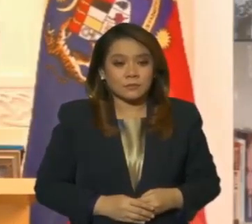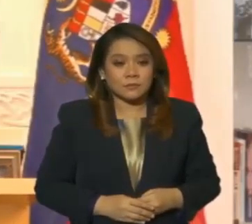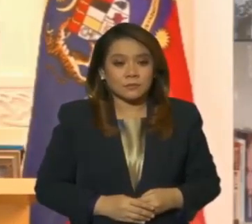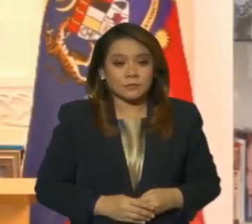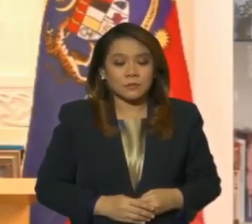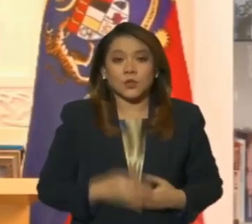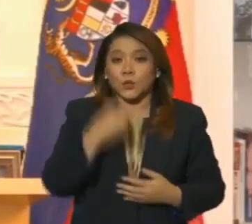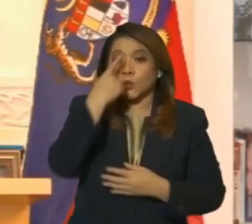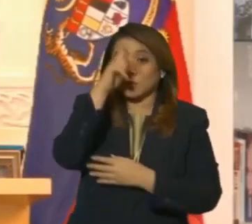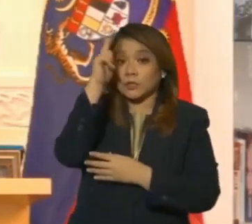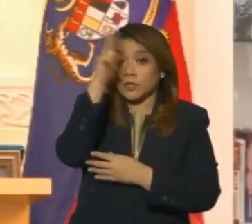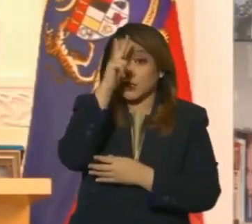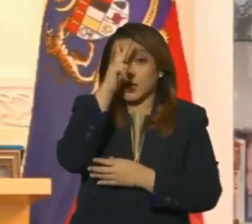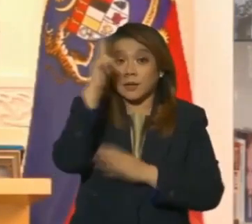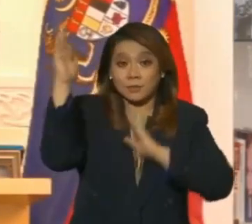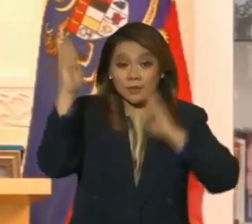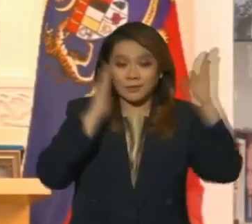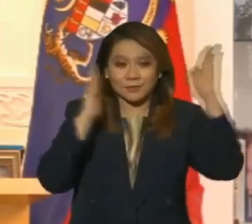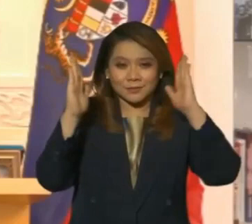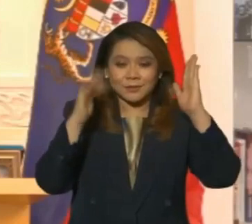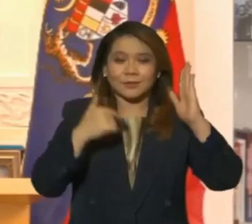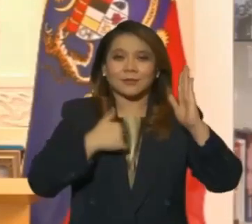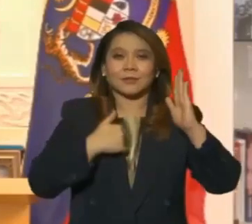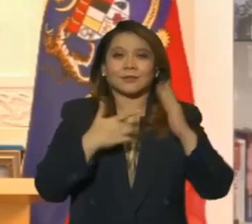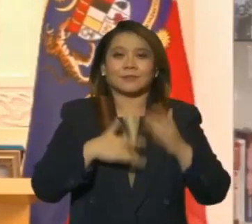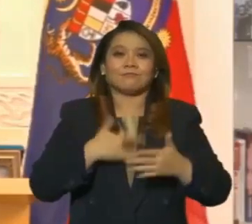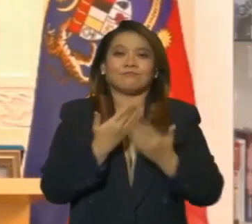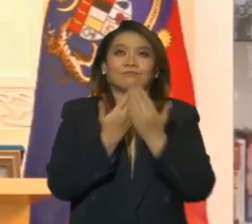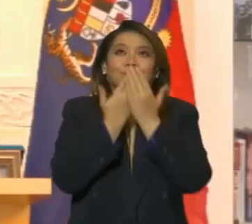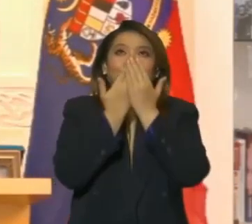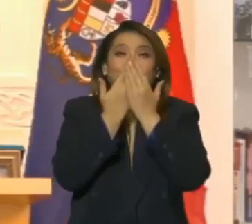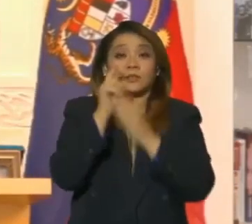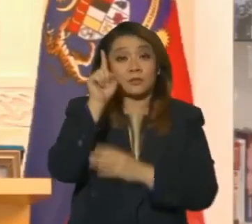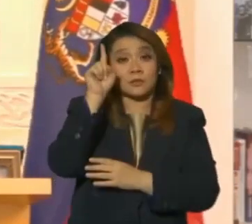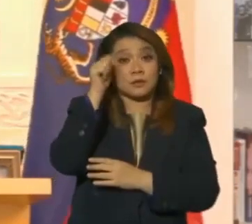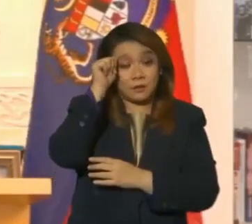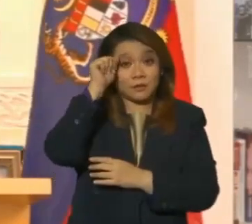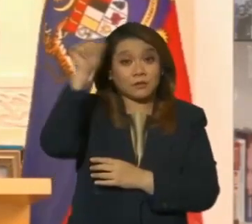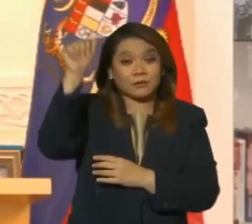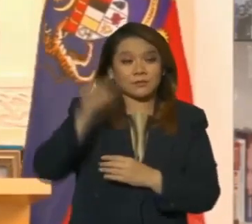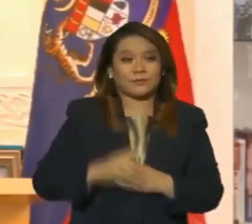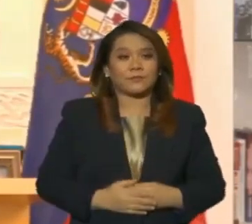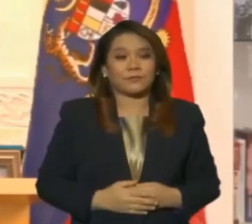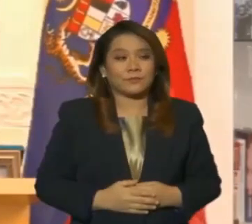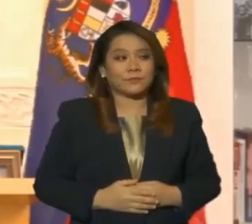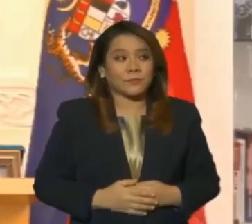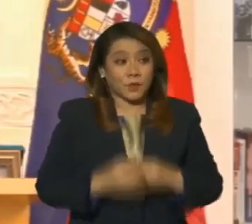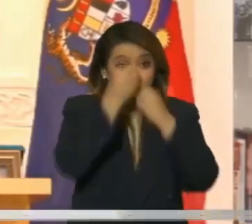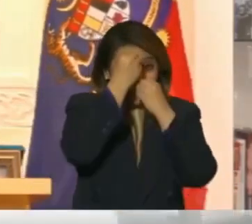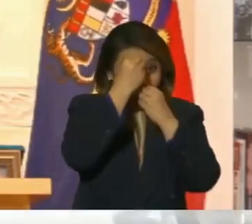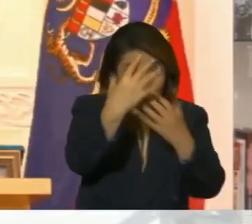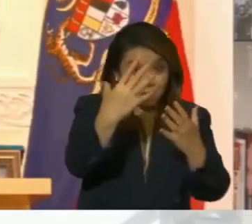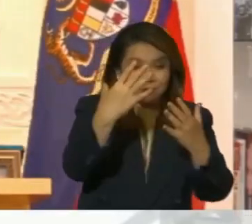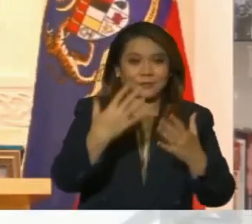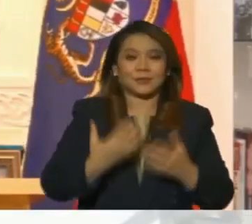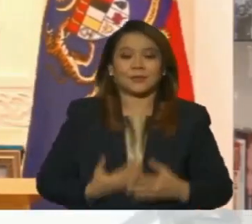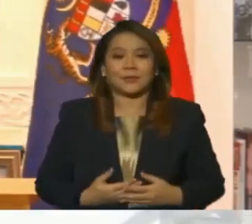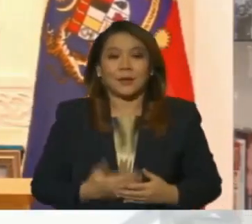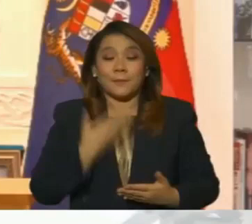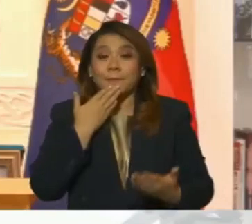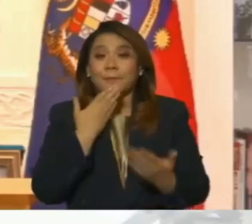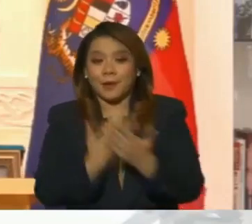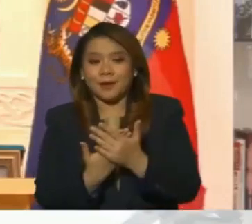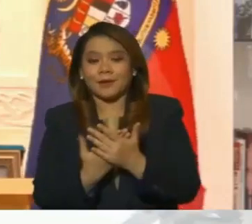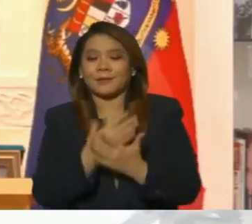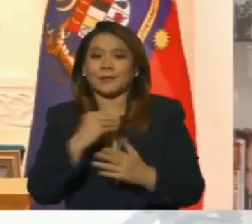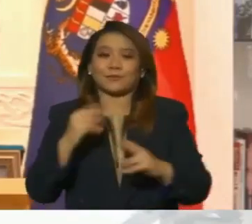Bagi pihak kerajaan Malaysia, saya menzahirkan rasa syukur kepada Allah dengan pengumuman ini dan